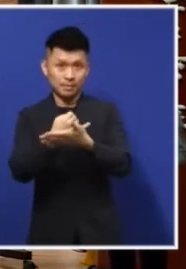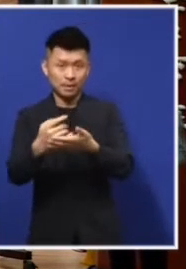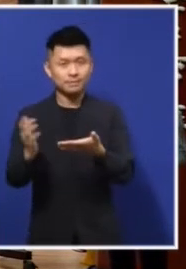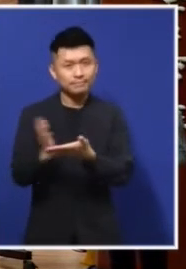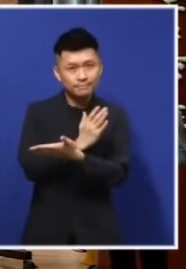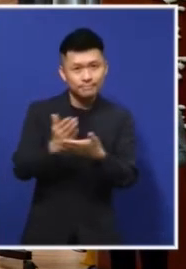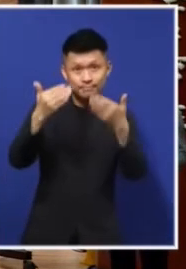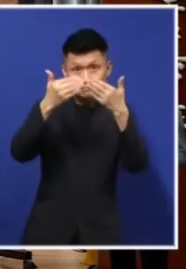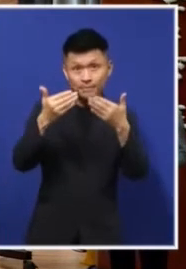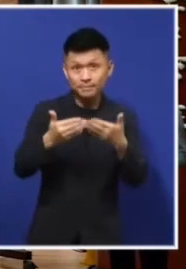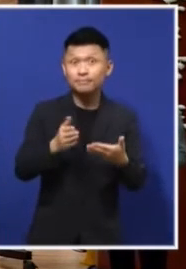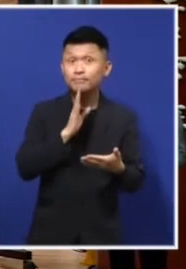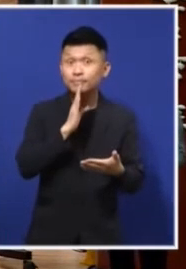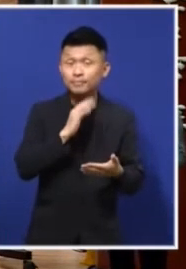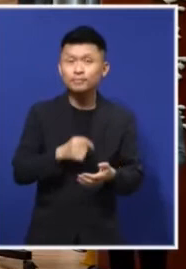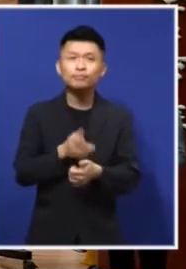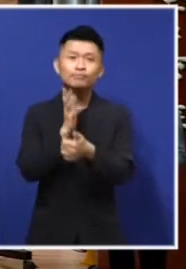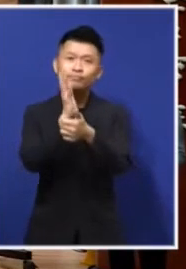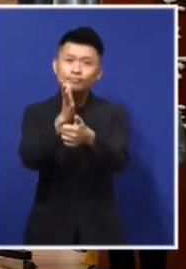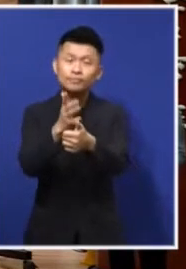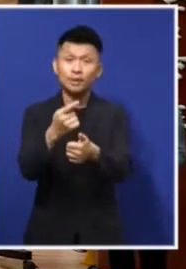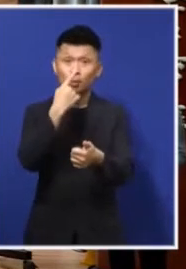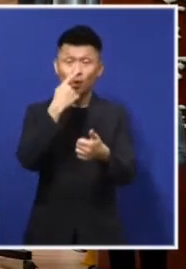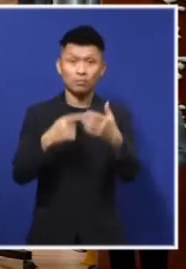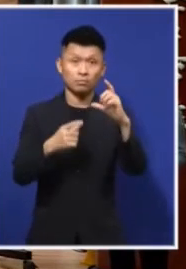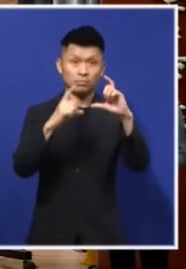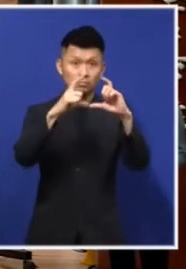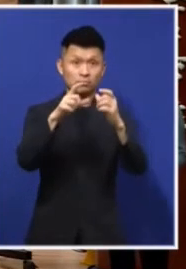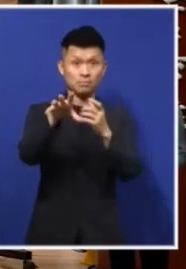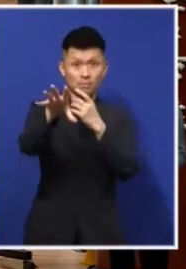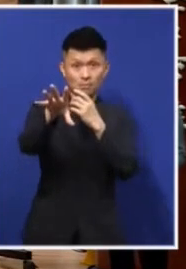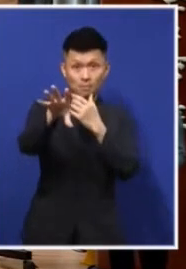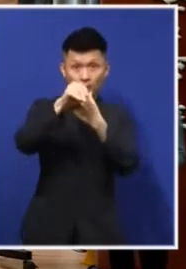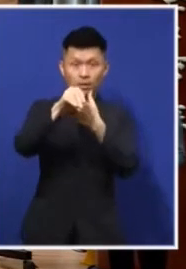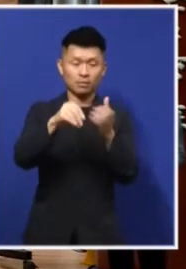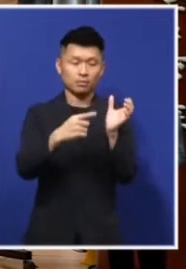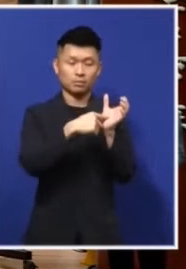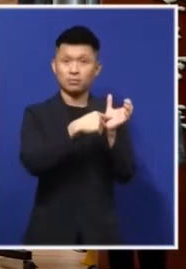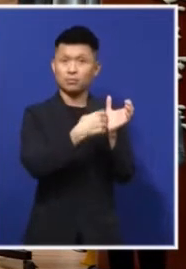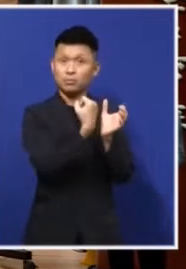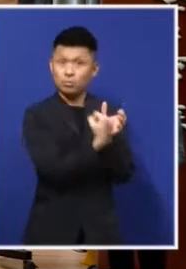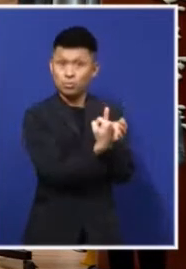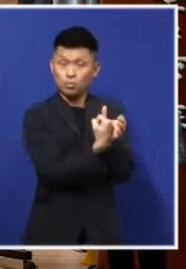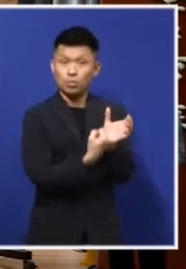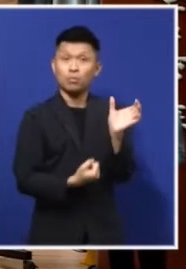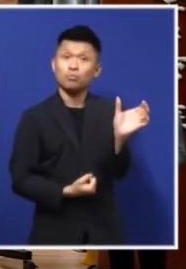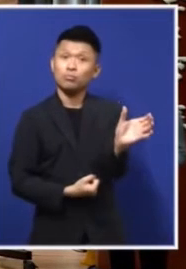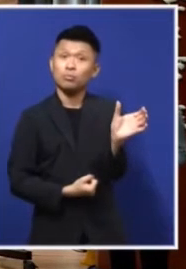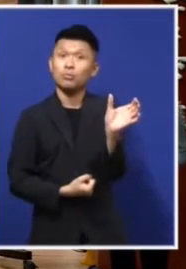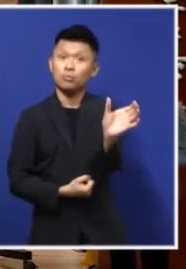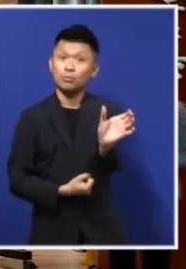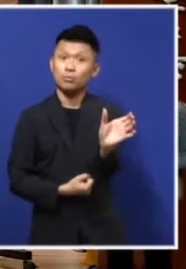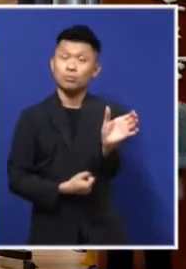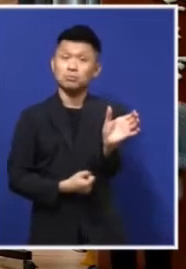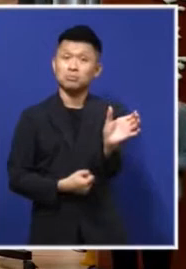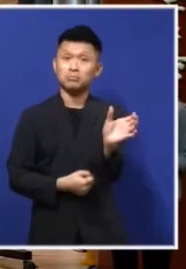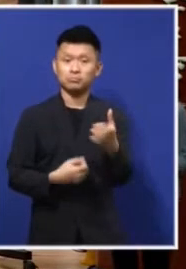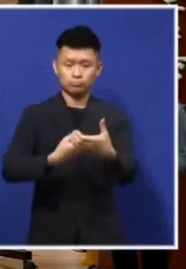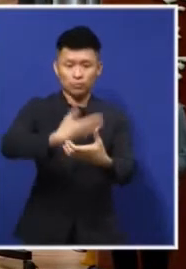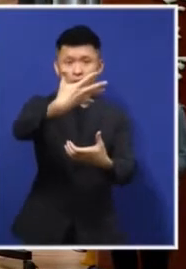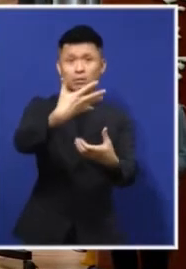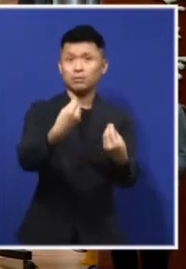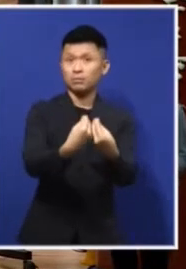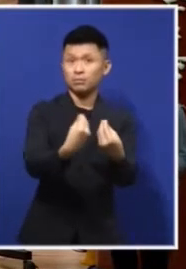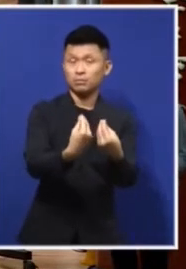功效嘛？那它是我只要把它截图，然后放在手机里面，还是我要怎么去店家？每一次出示这一，它怎么跳出来？